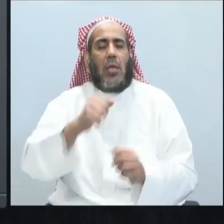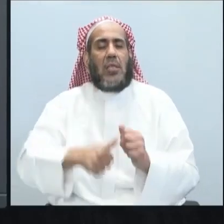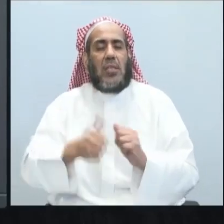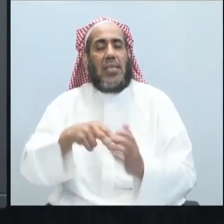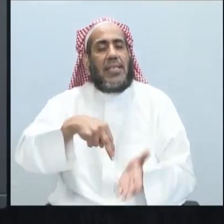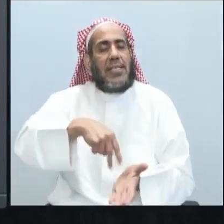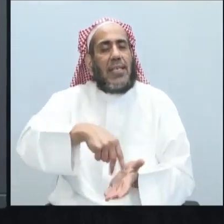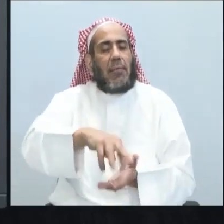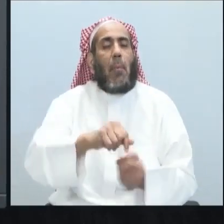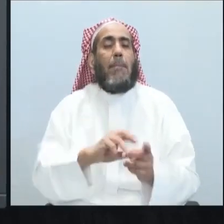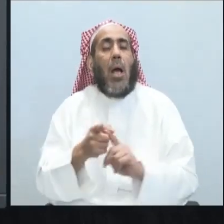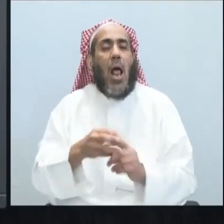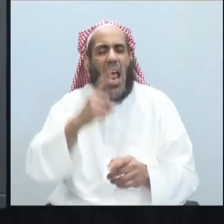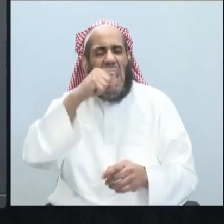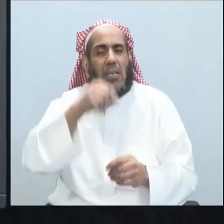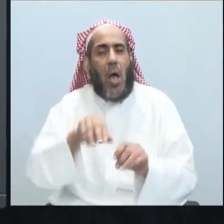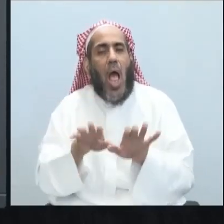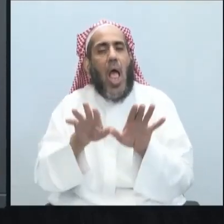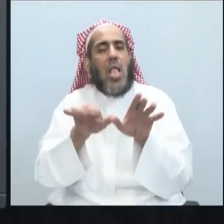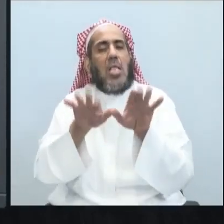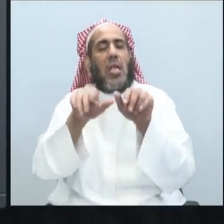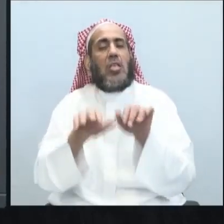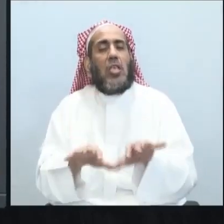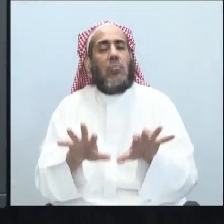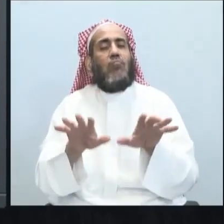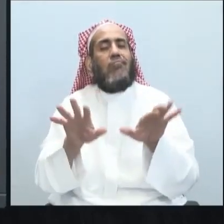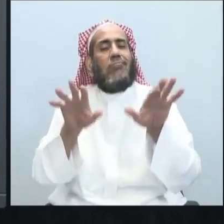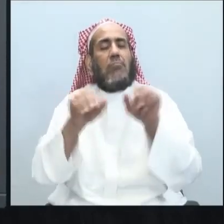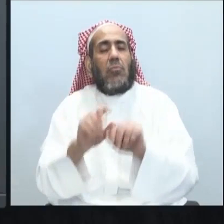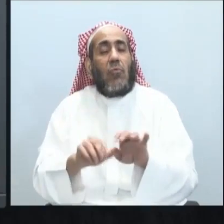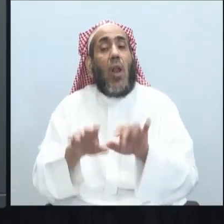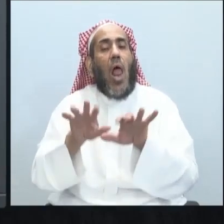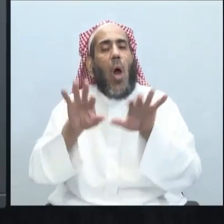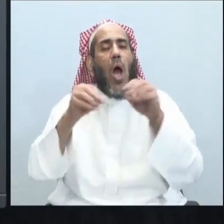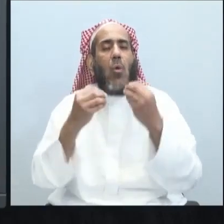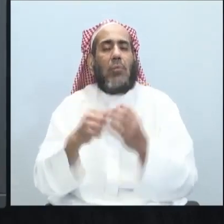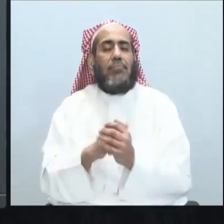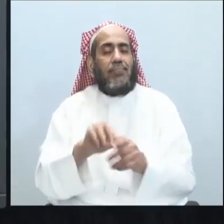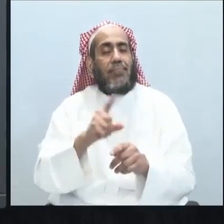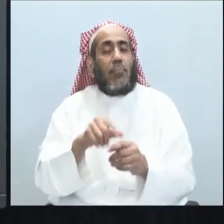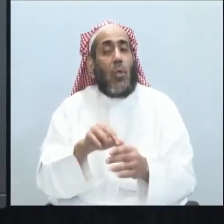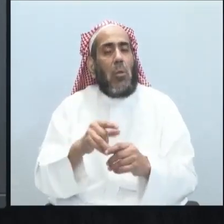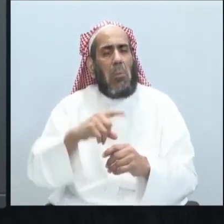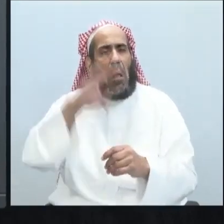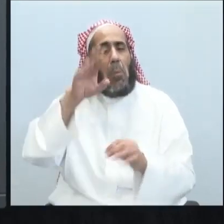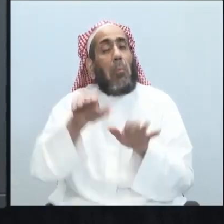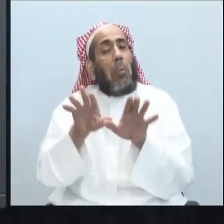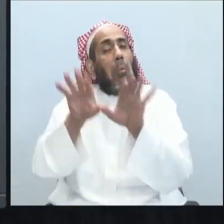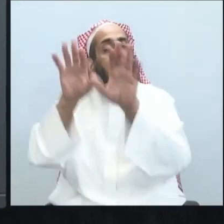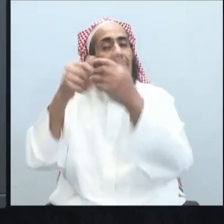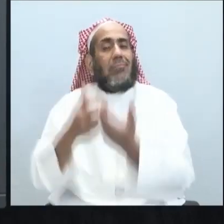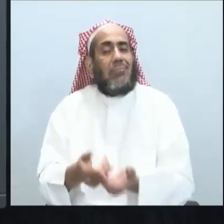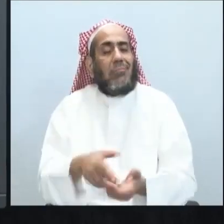السير على الارض بل يجب ان تطير كما قال هنا سر ان اطعت في الهواء رويدا اضلت ان تتكبر لا بد ان